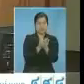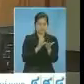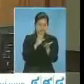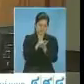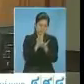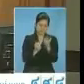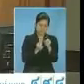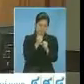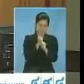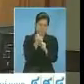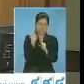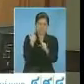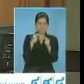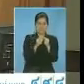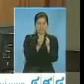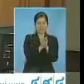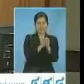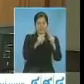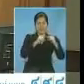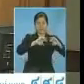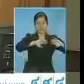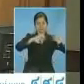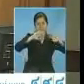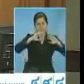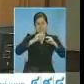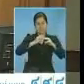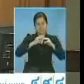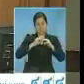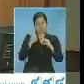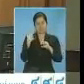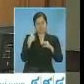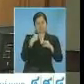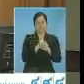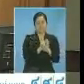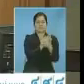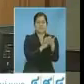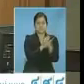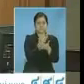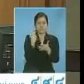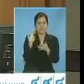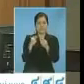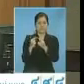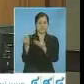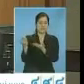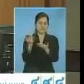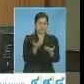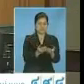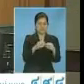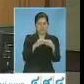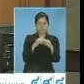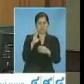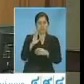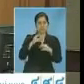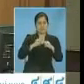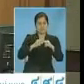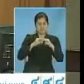ปีและงบลงทุนของรัฐวิสาหกิจที่เกี่ยวข้องและเรายังมีโครงการในการเชิญชวนภาคเอกชนเข้ามาใน